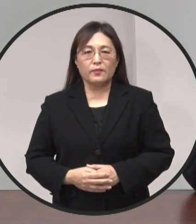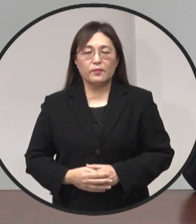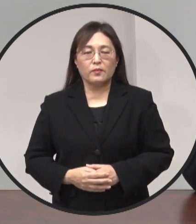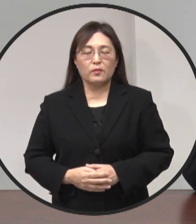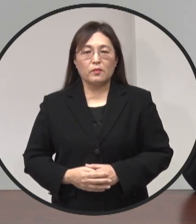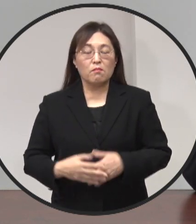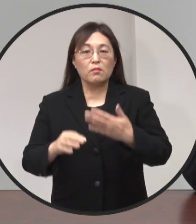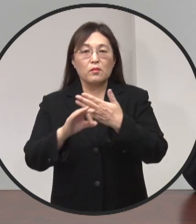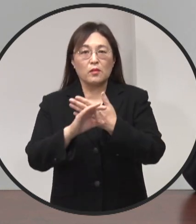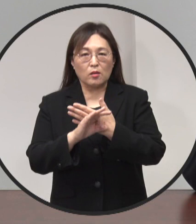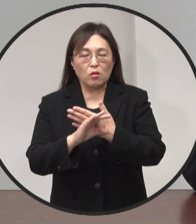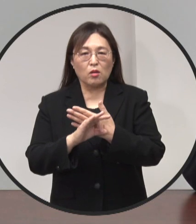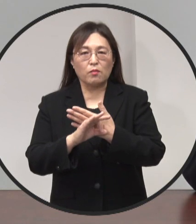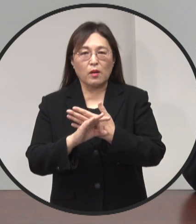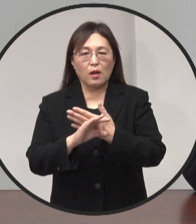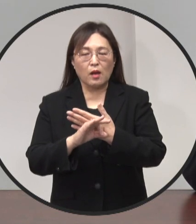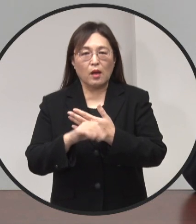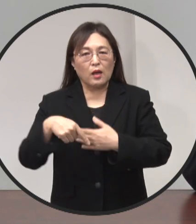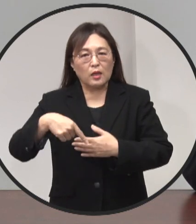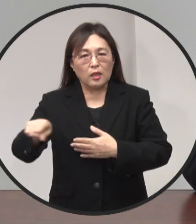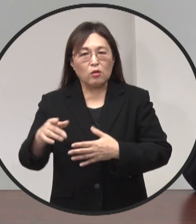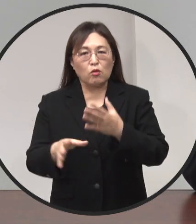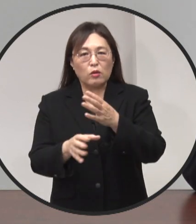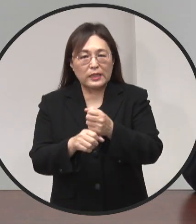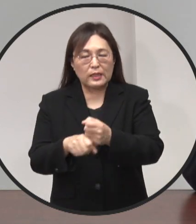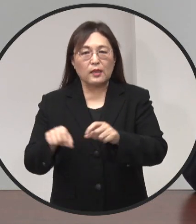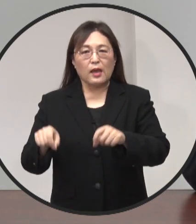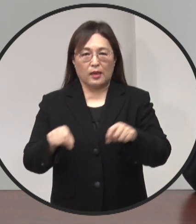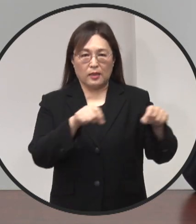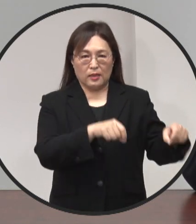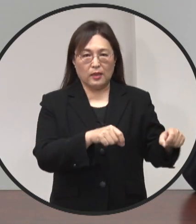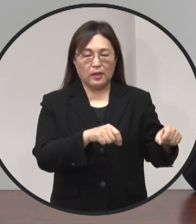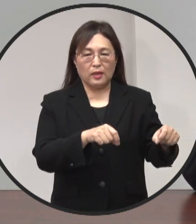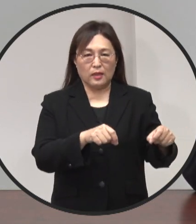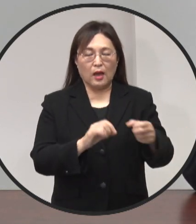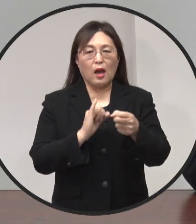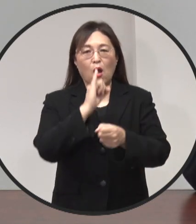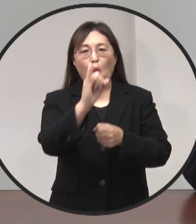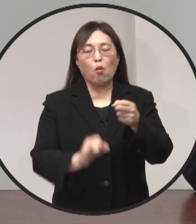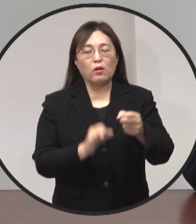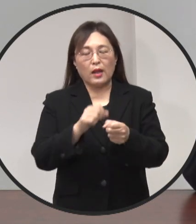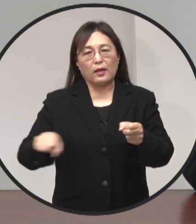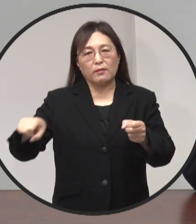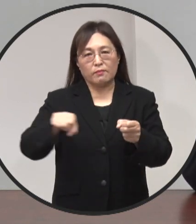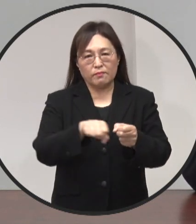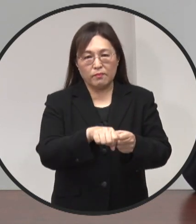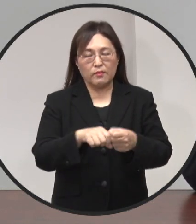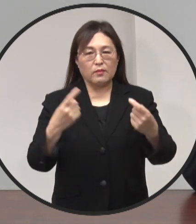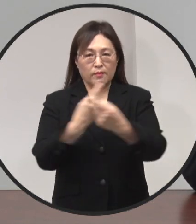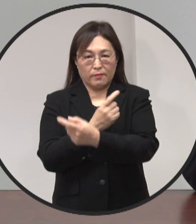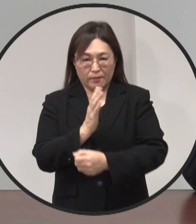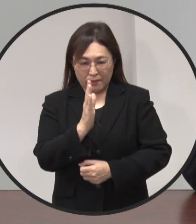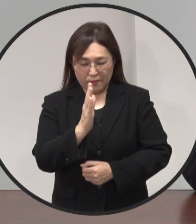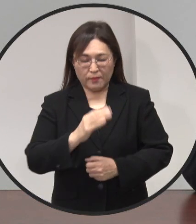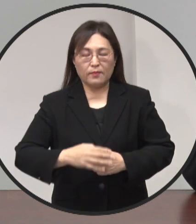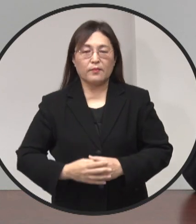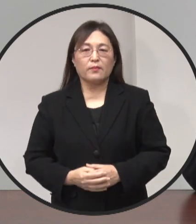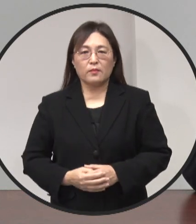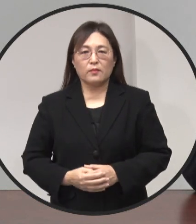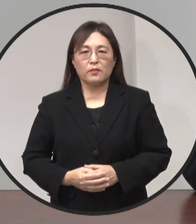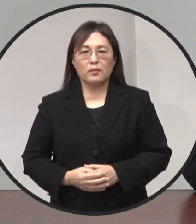具体的には時期の変更やオンラインへの切り替えなどのご検討をお願いします